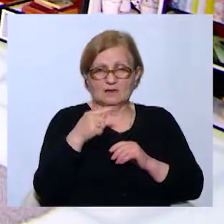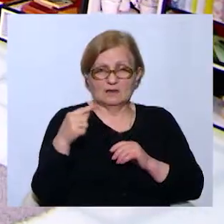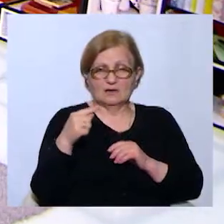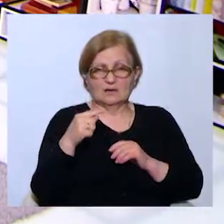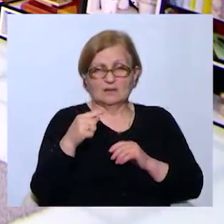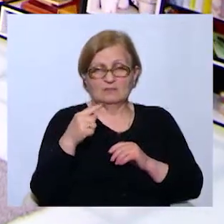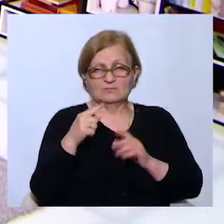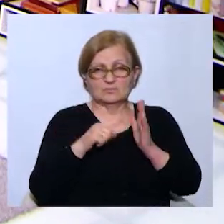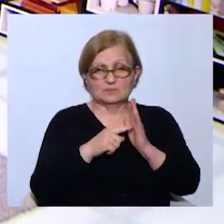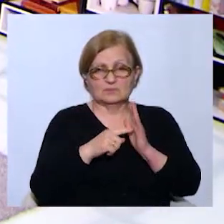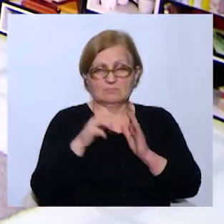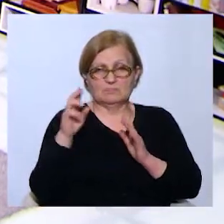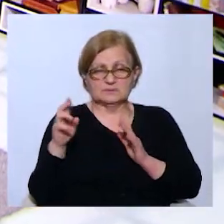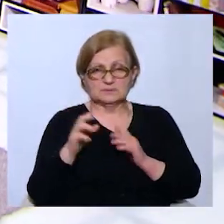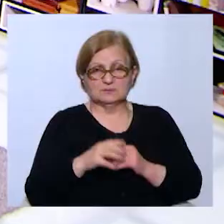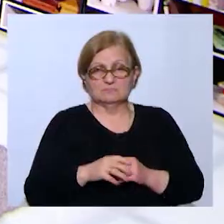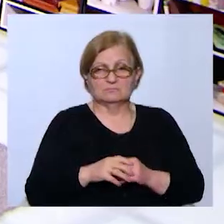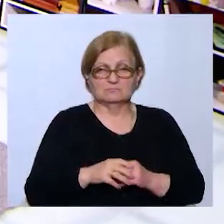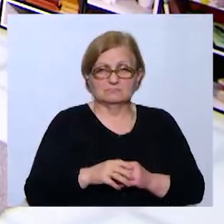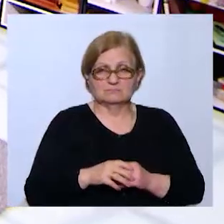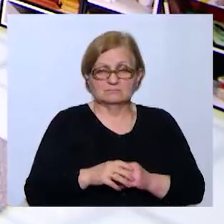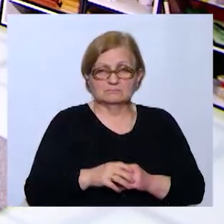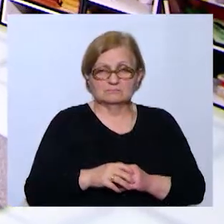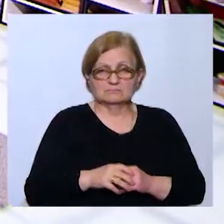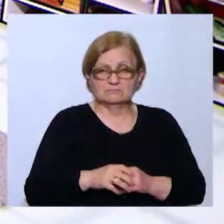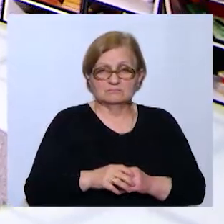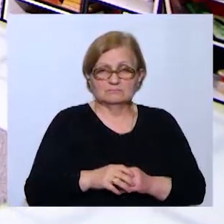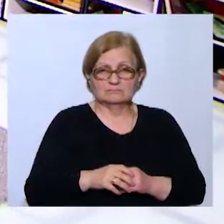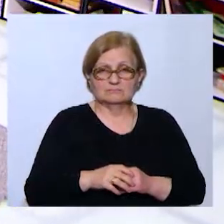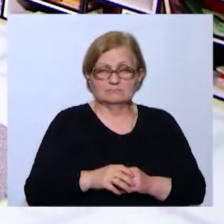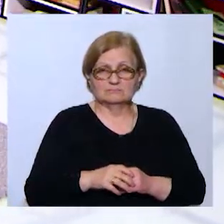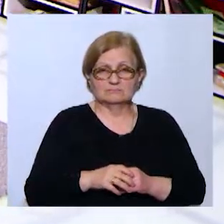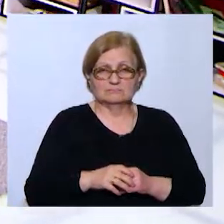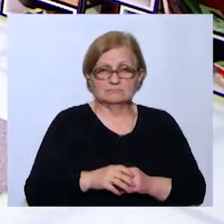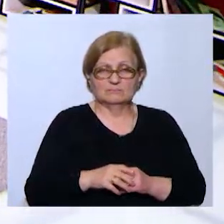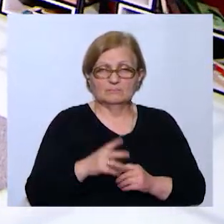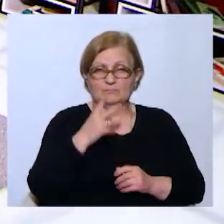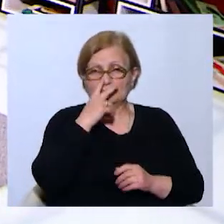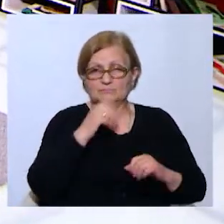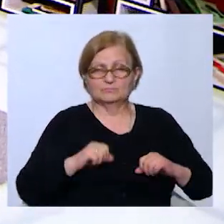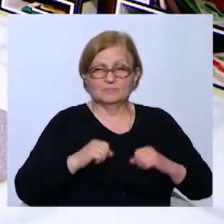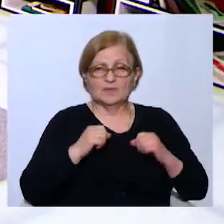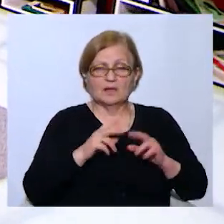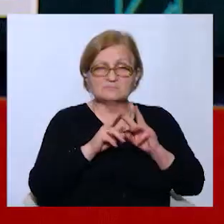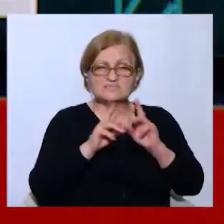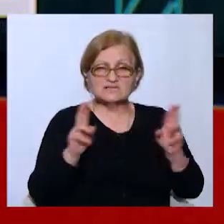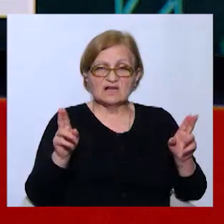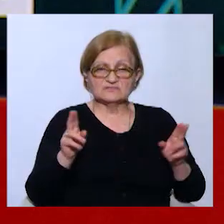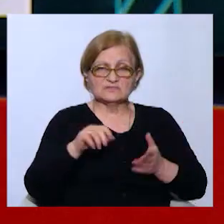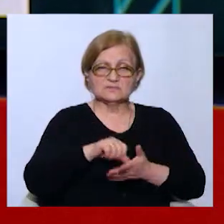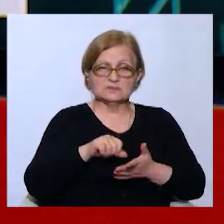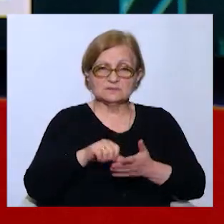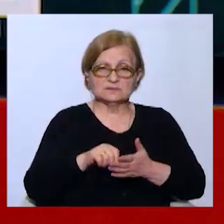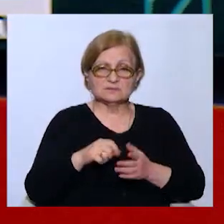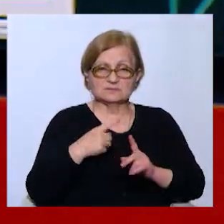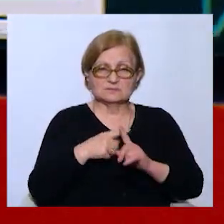მინუს 1 გამამრავლოთ b-ზე, ხო? ამაშიც არაფერი რთული არ არის. ახლა მინდა ვივარჯიშოთ მსგავსი წევრების შეკრებაზე. მანამდე